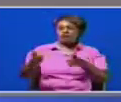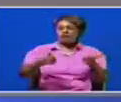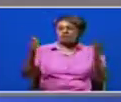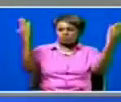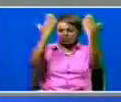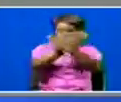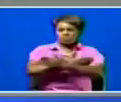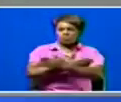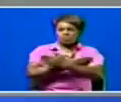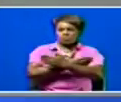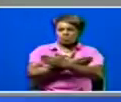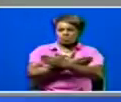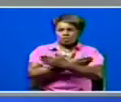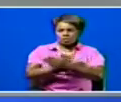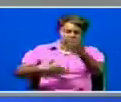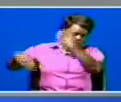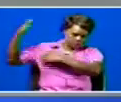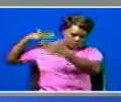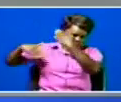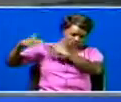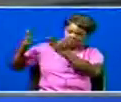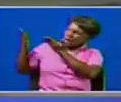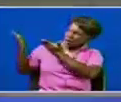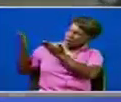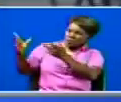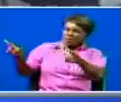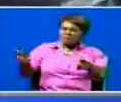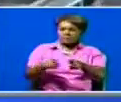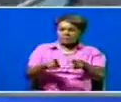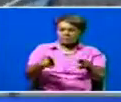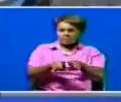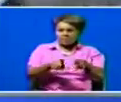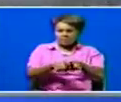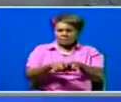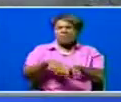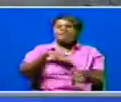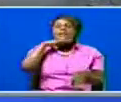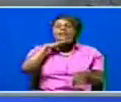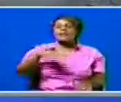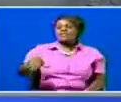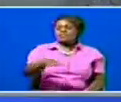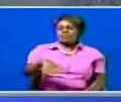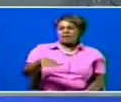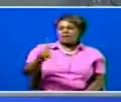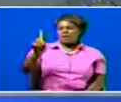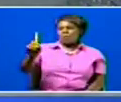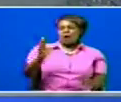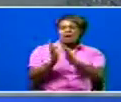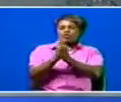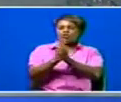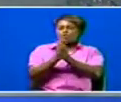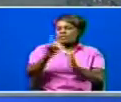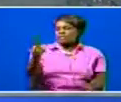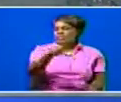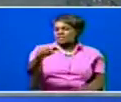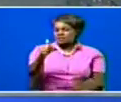2014. Historia ya matukio hapa ni kama kupita bonde la uvuli wa mauti. Mojawapo ya taarifa za mkosi